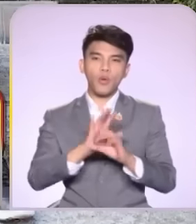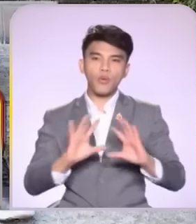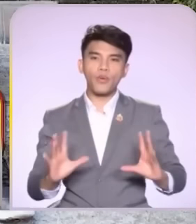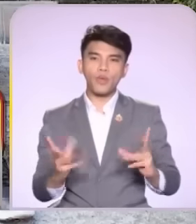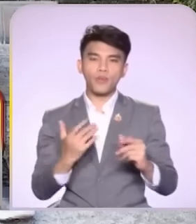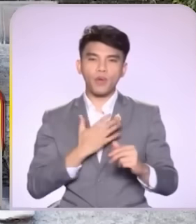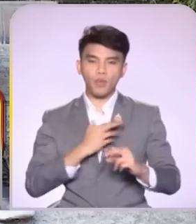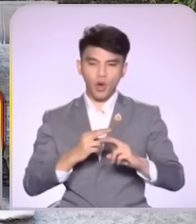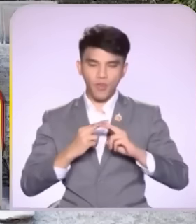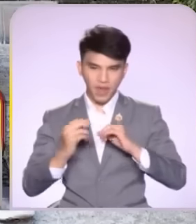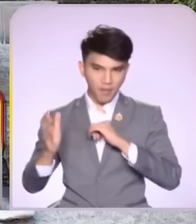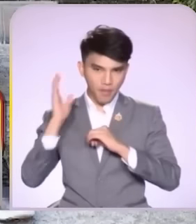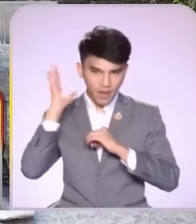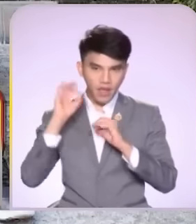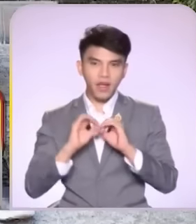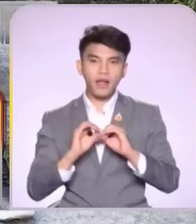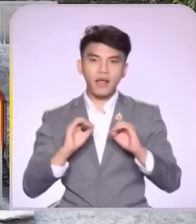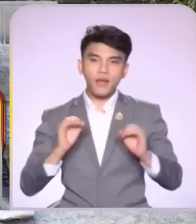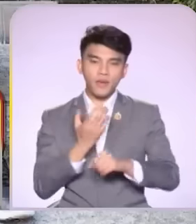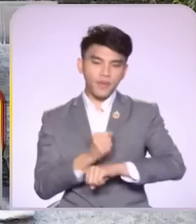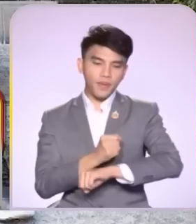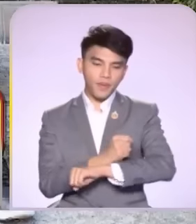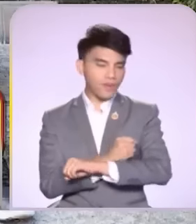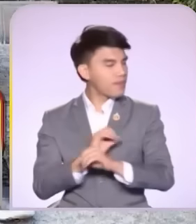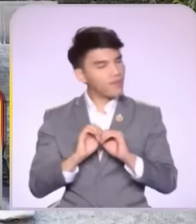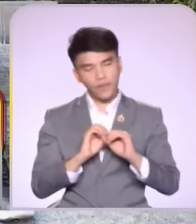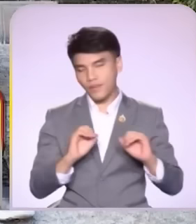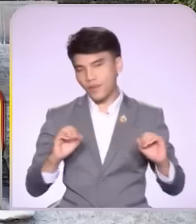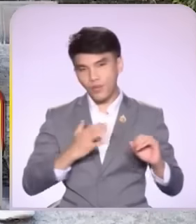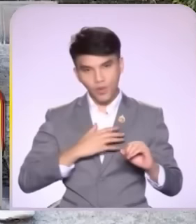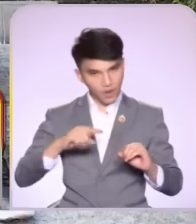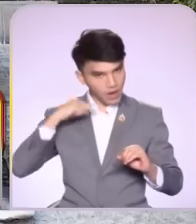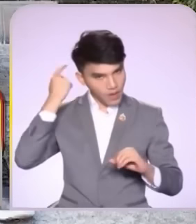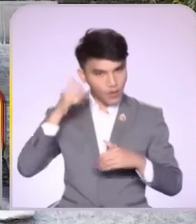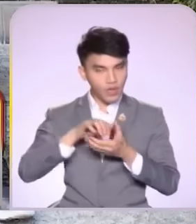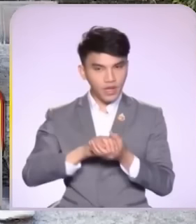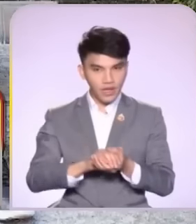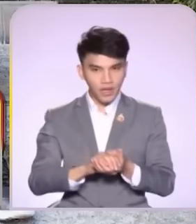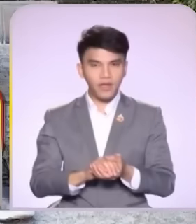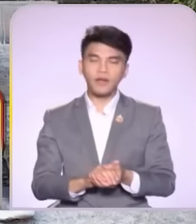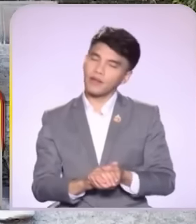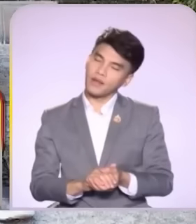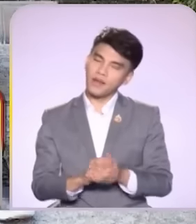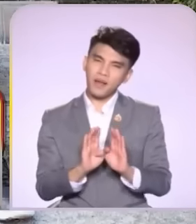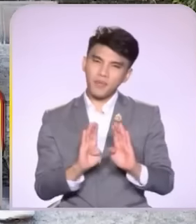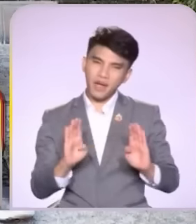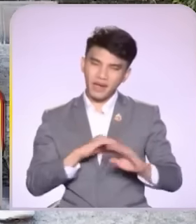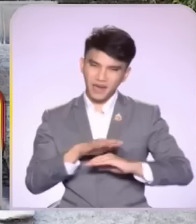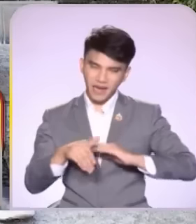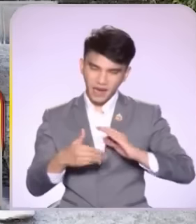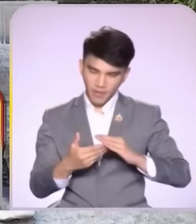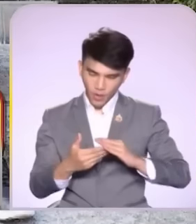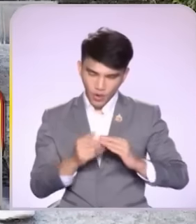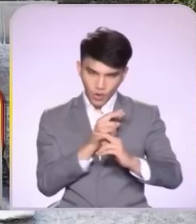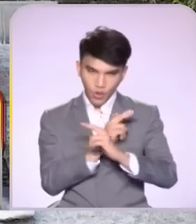-19ผมไม่ได้เป็นพรีเซนเตอร์ไม่ได้รับค่าจ้างใดๆผมกับภรรยาเปิดบินไป7ดีลเลอร์เขาบอกว่า